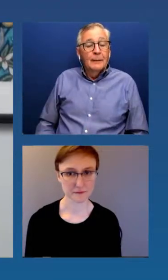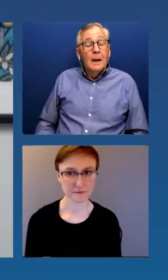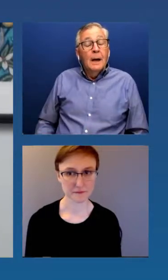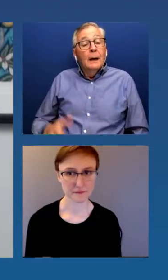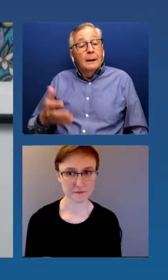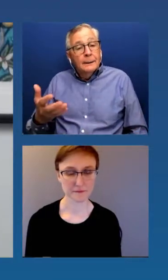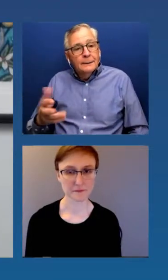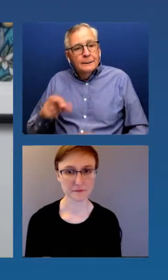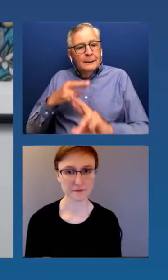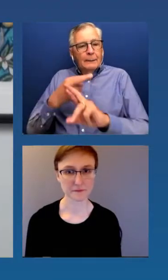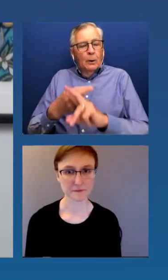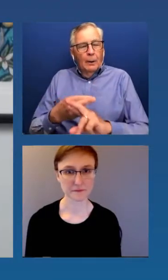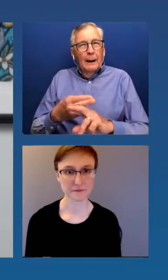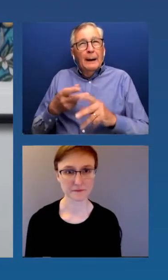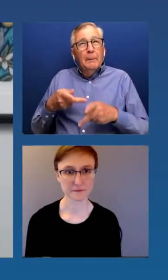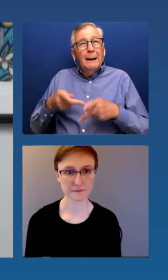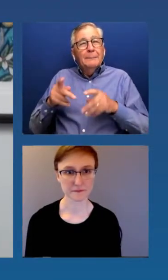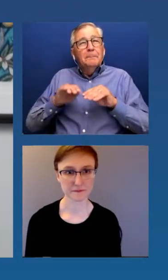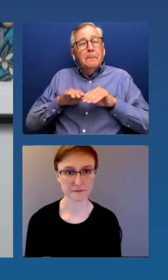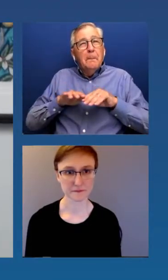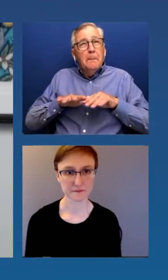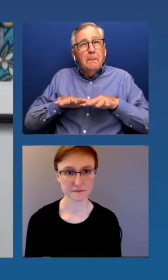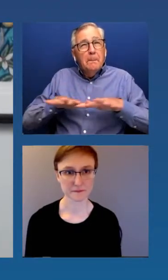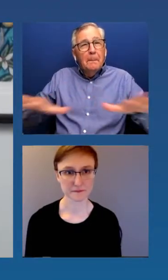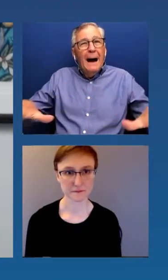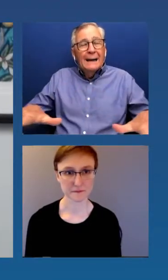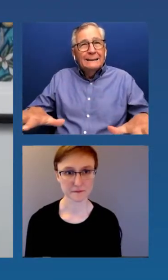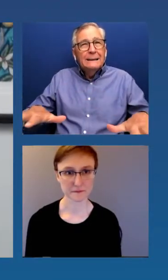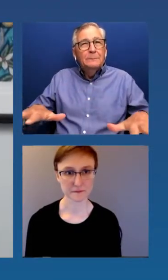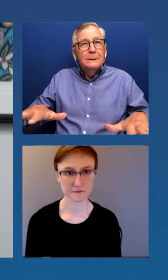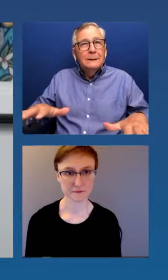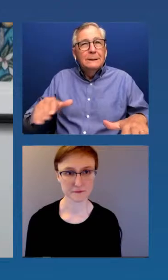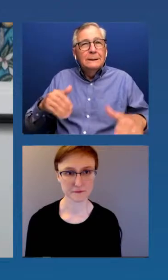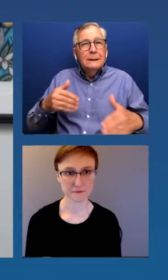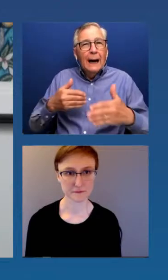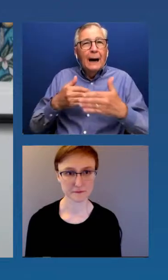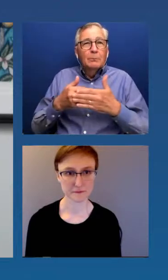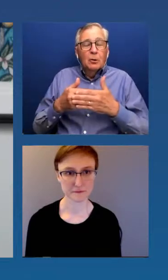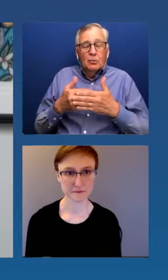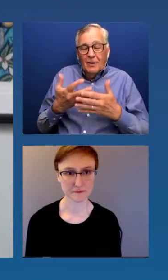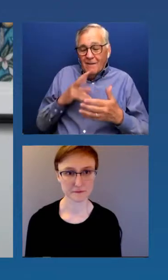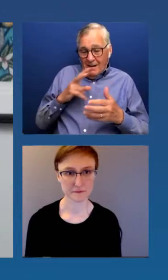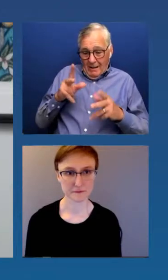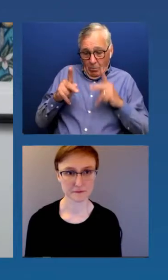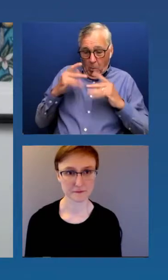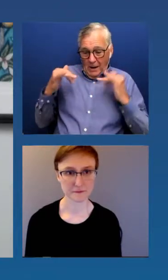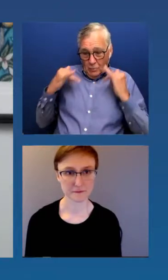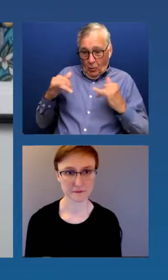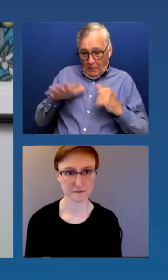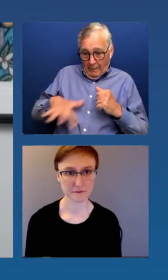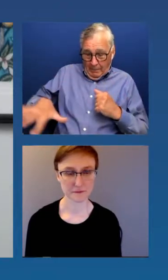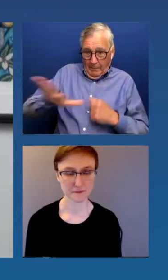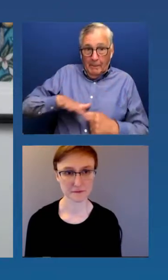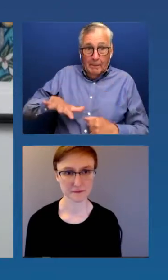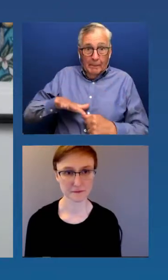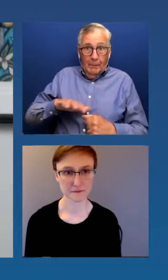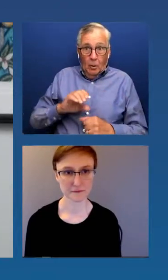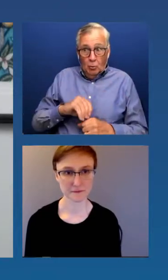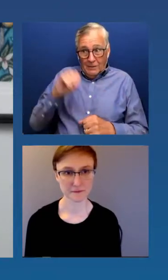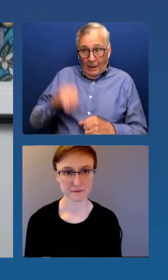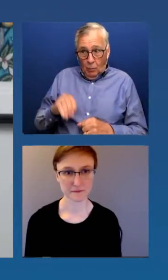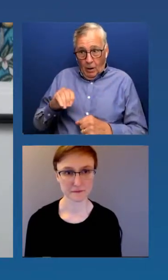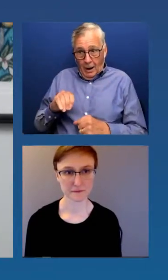Pendant toute la pandémie, nous avons l'approche que c'est presque une population à Ottawa et Outaouais.